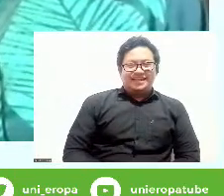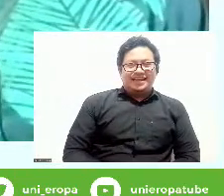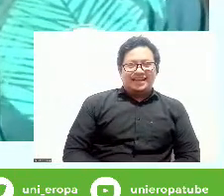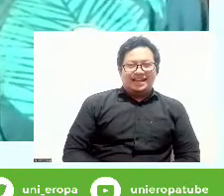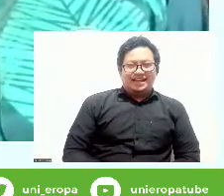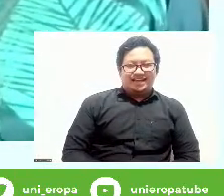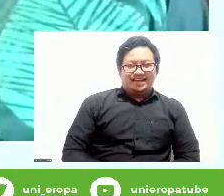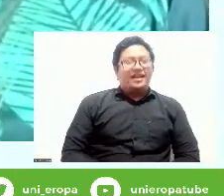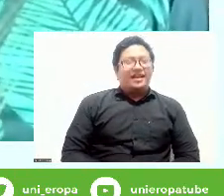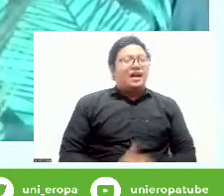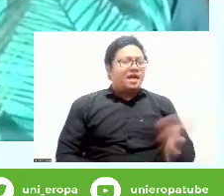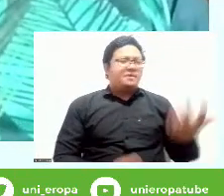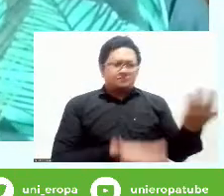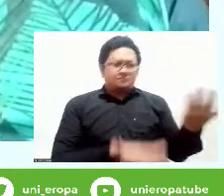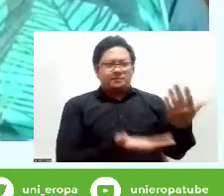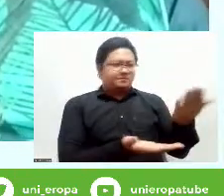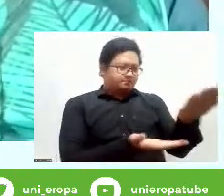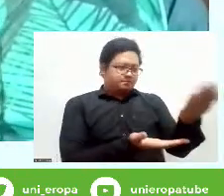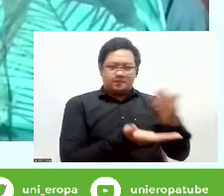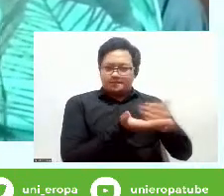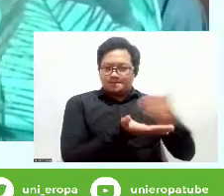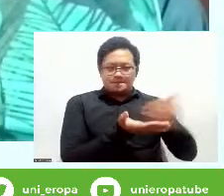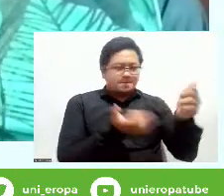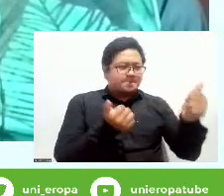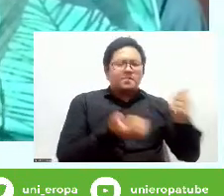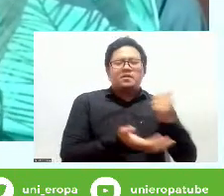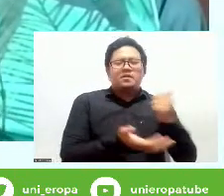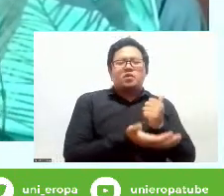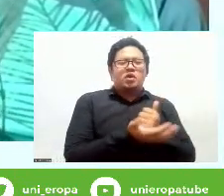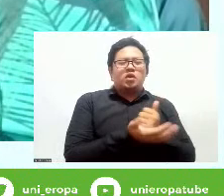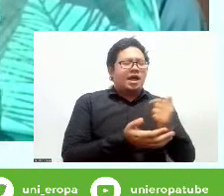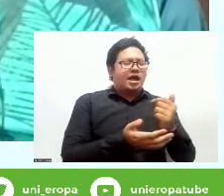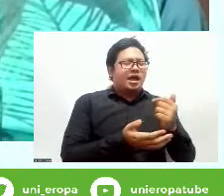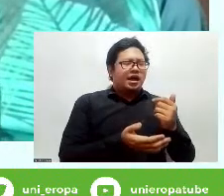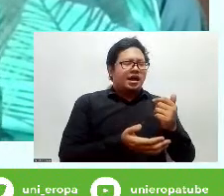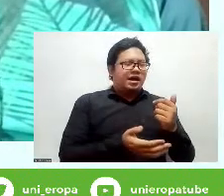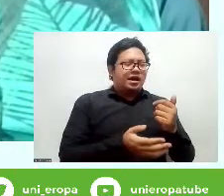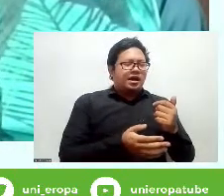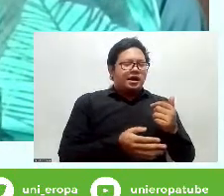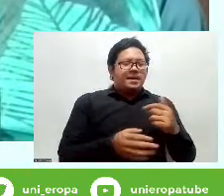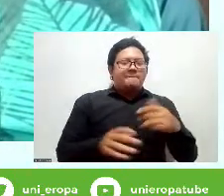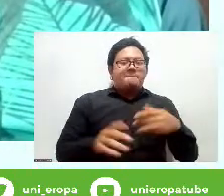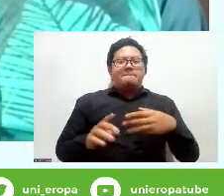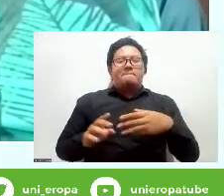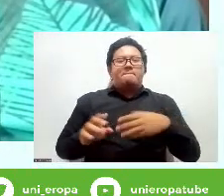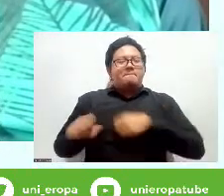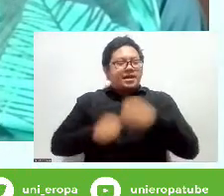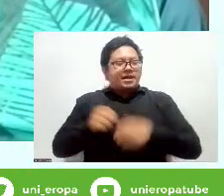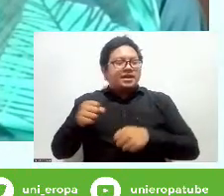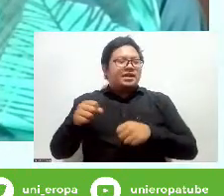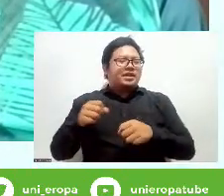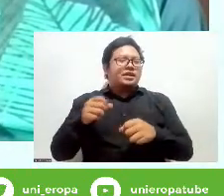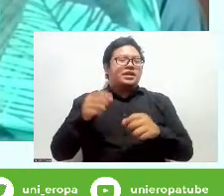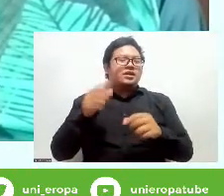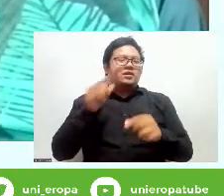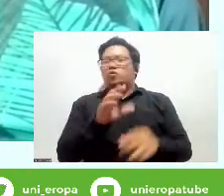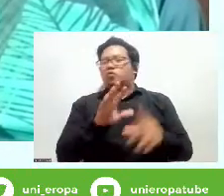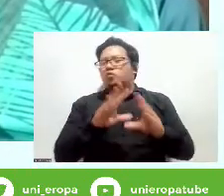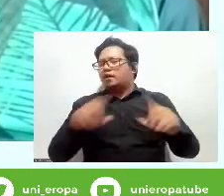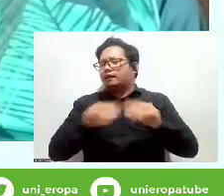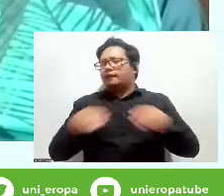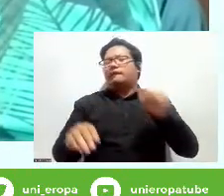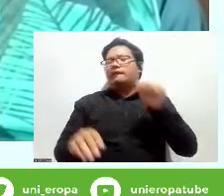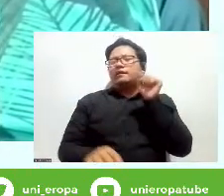semua ya ide awal at didirikannya B nih gimana sih ya aku cerita